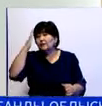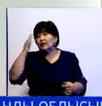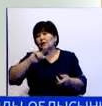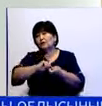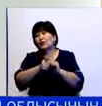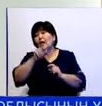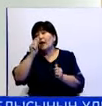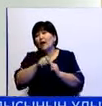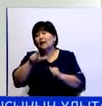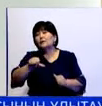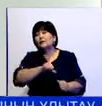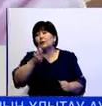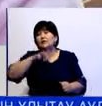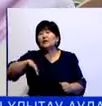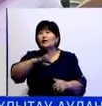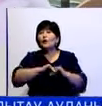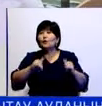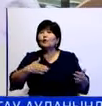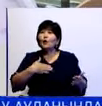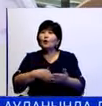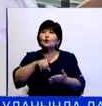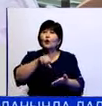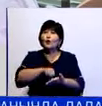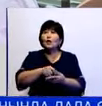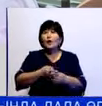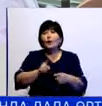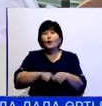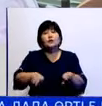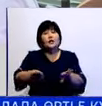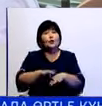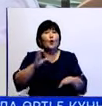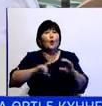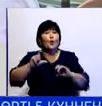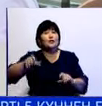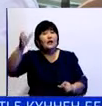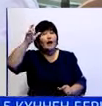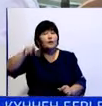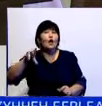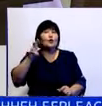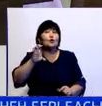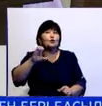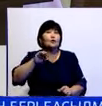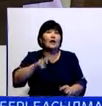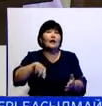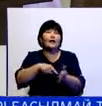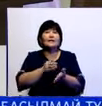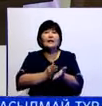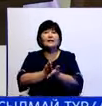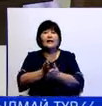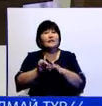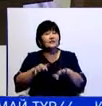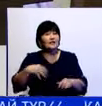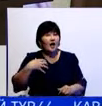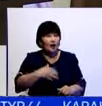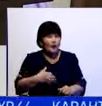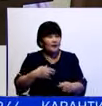өзгеріп, әр азамат өз елінің өркендеуіне үлесін қосады. Осы төңіректе университет профессорлары Нұрсұлтан қаласының саяси стратегиялық